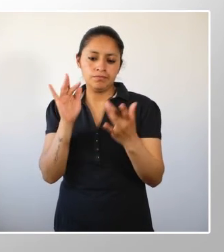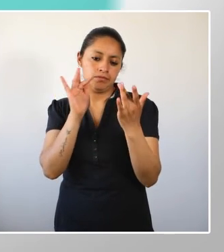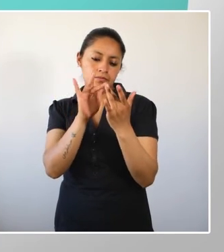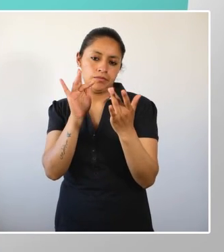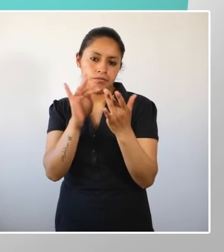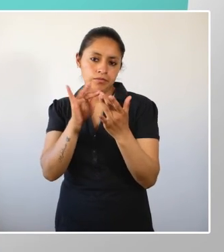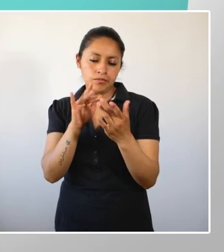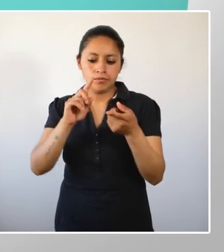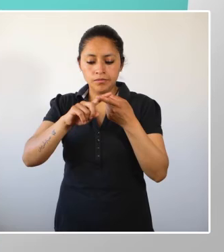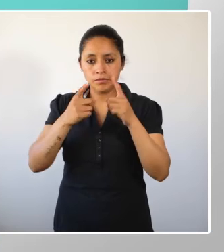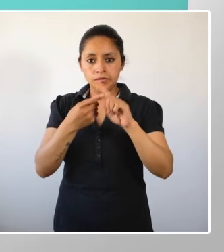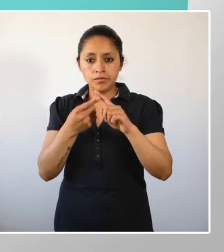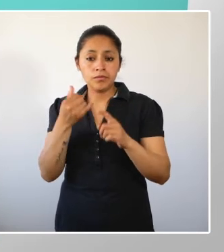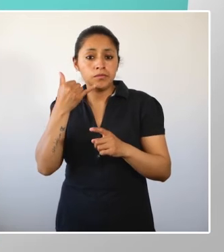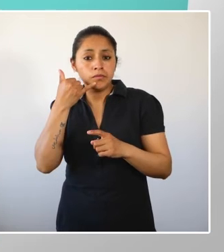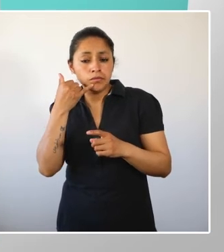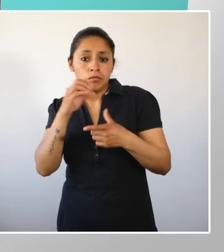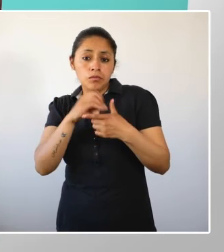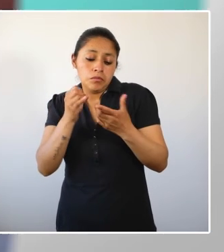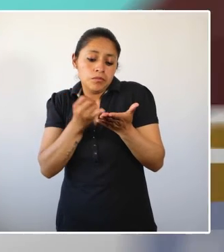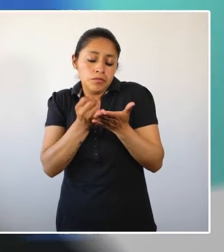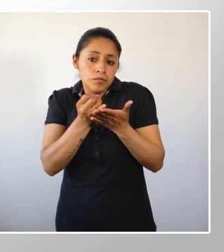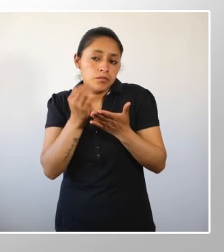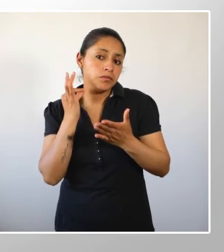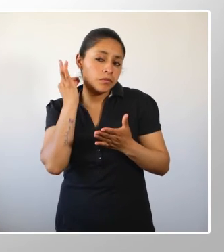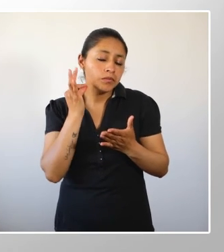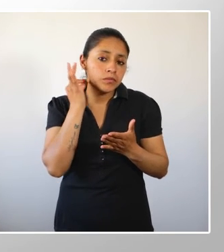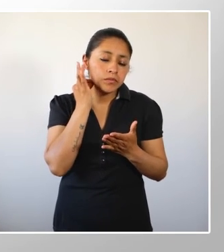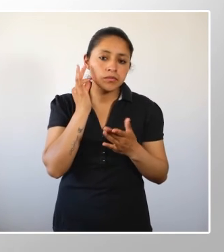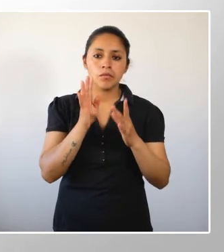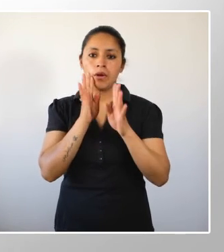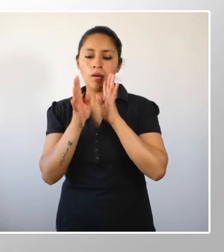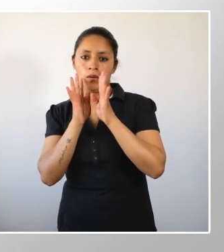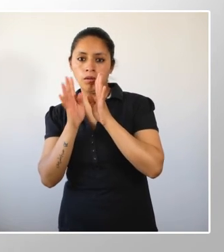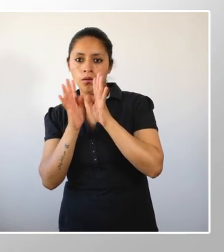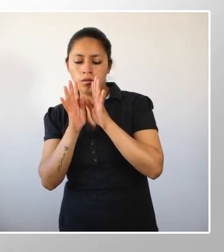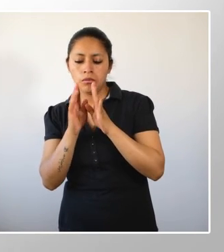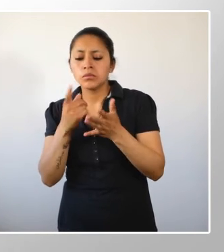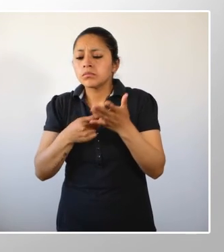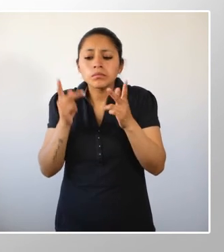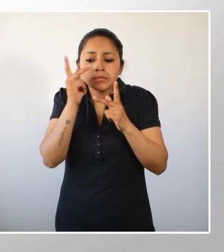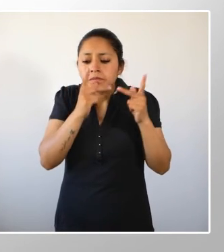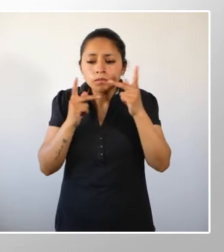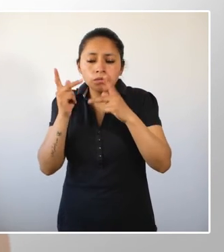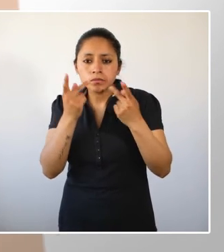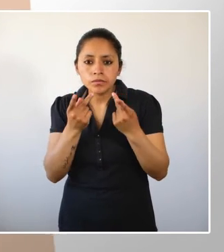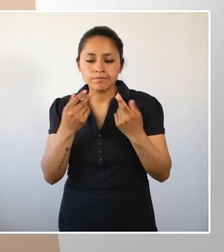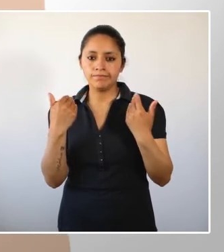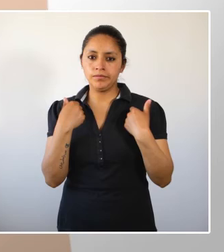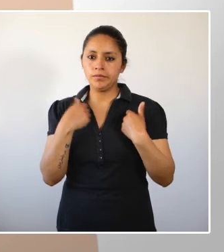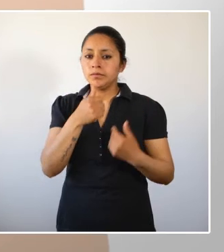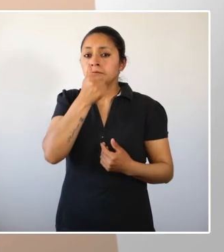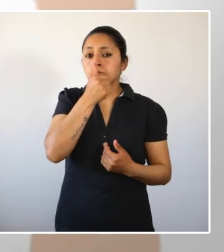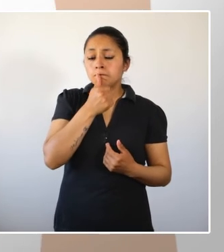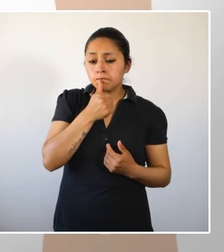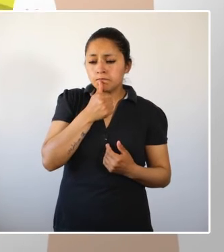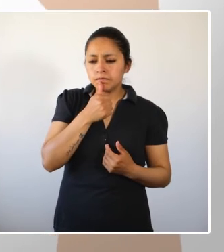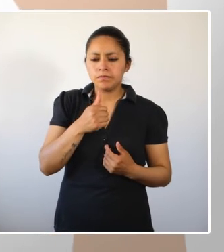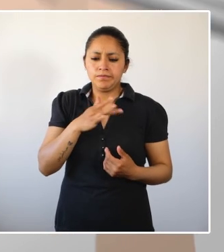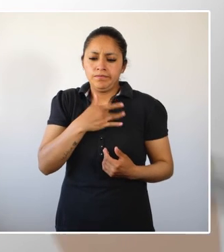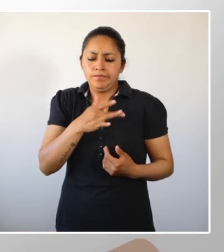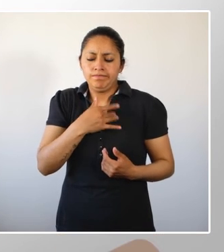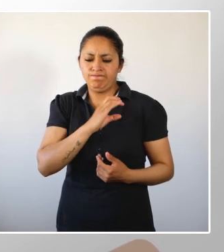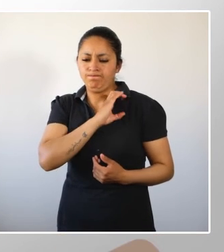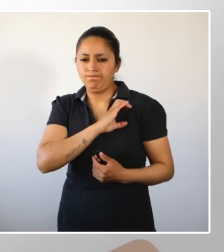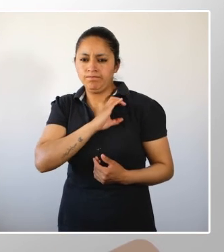harikuna. Hina yatak sakena, librepuglianangupah. Mana kakima guztaskantaruanampah. Sichus koronavirus